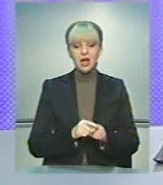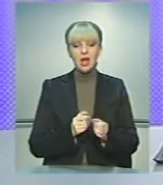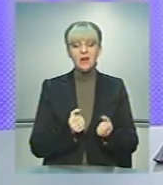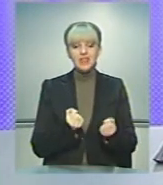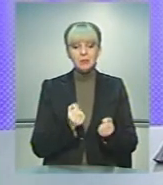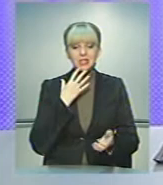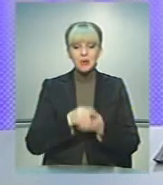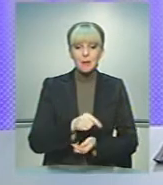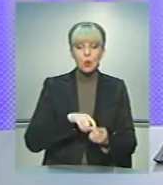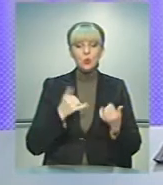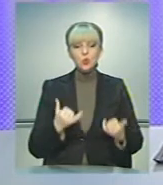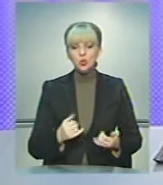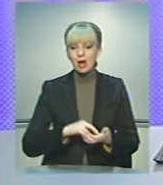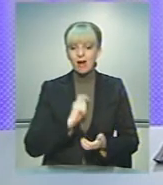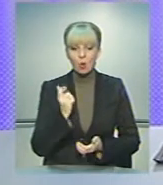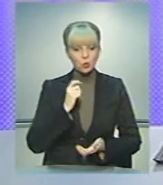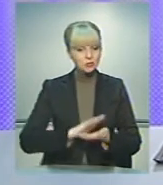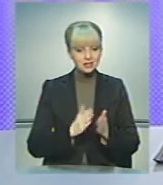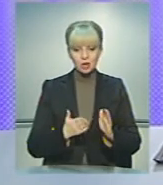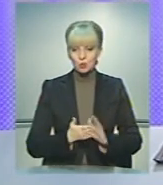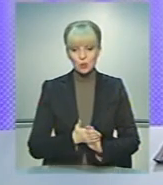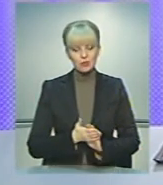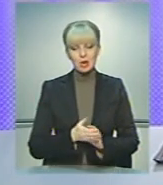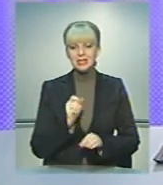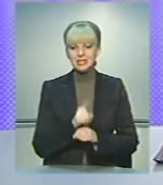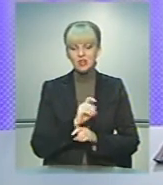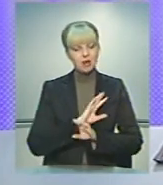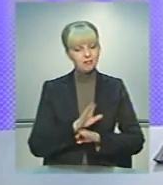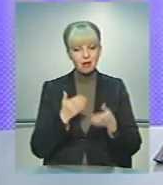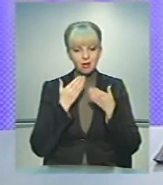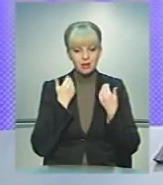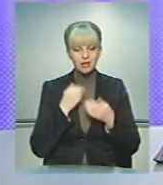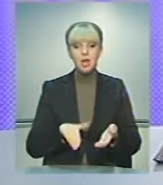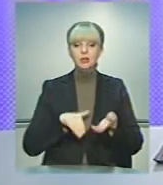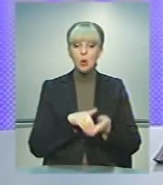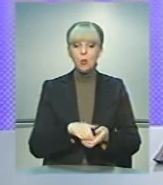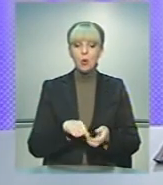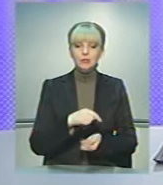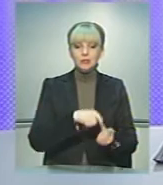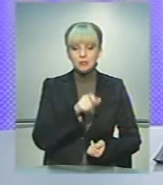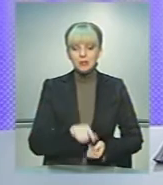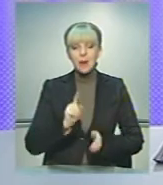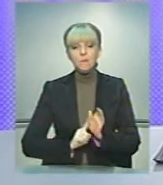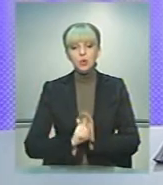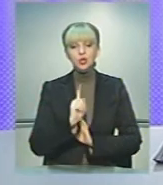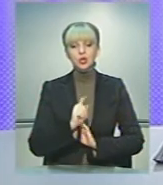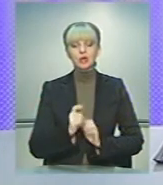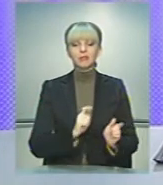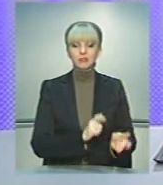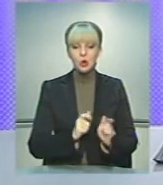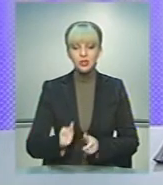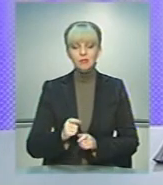свій бізнес у сучасному економічному становищі – завдання не з легких. Допомогти підприємцям-початківцям